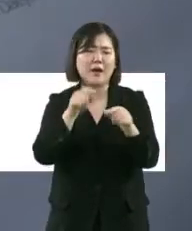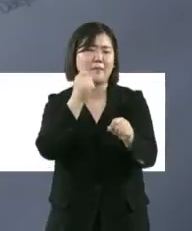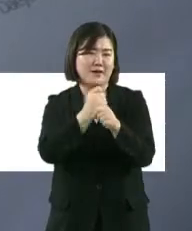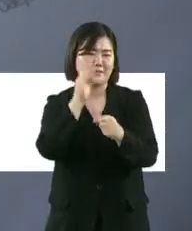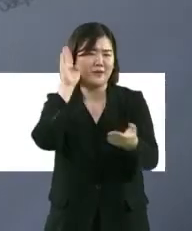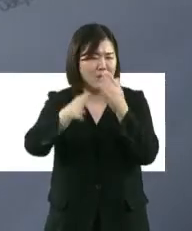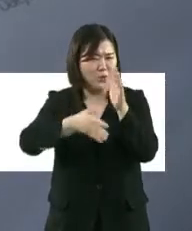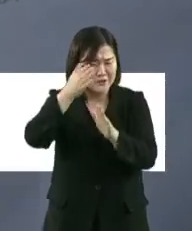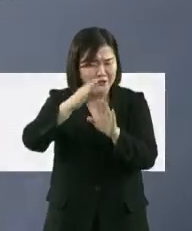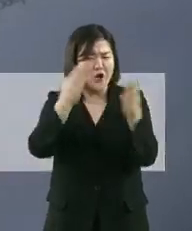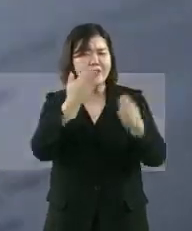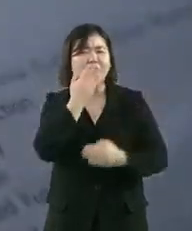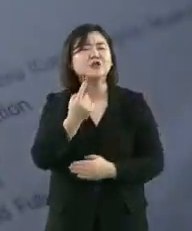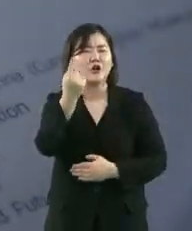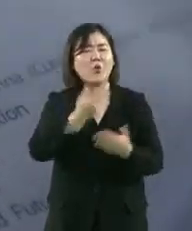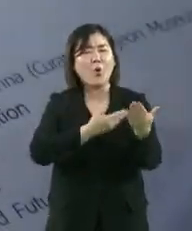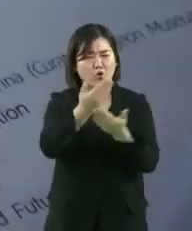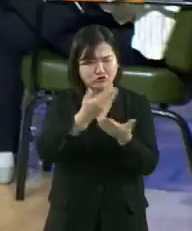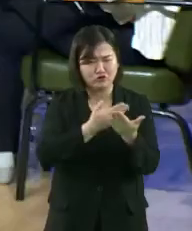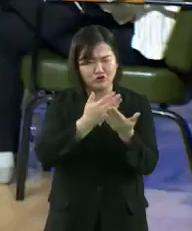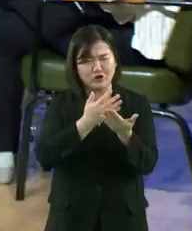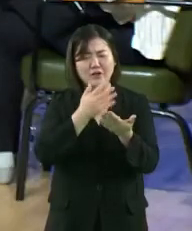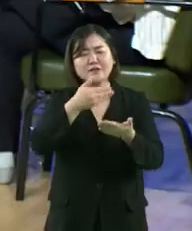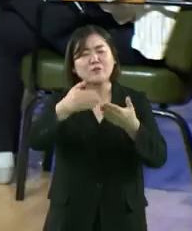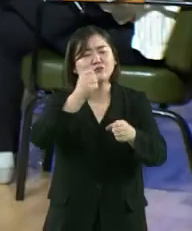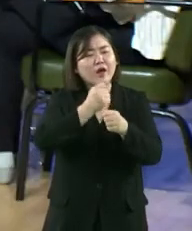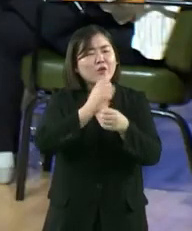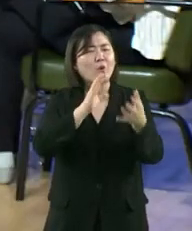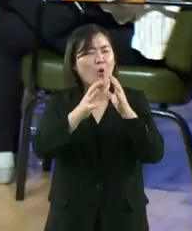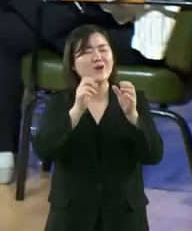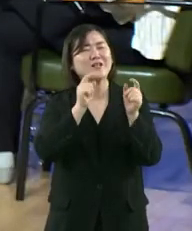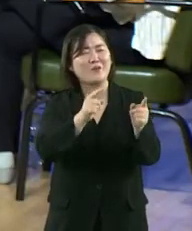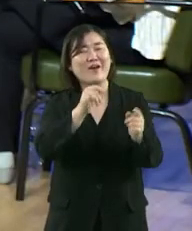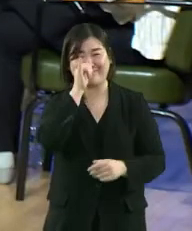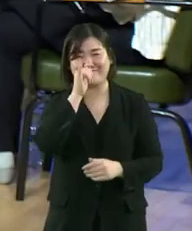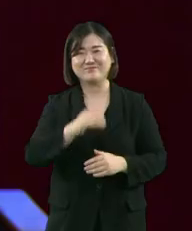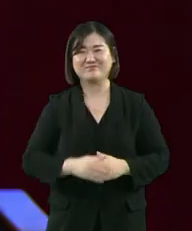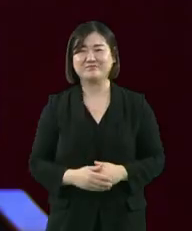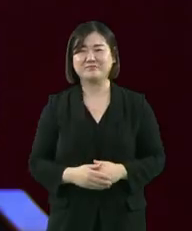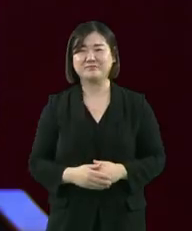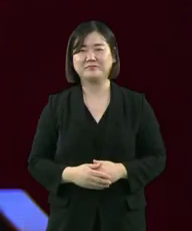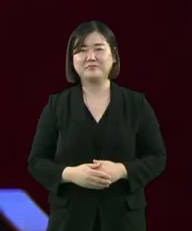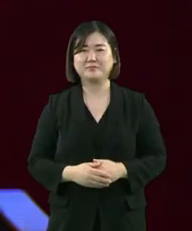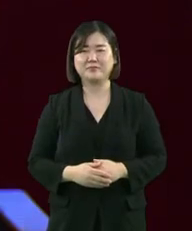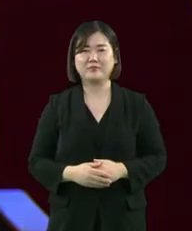미래도시의 열린 가능성 등을 공유하고 작품에 대해 토론하는 기회가 이어졌습니다.